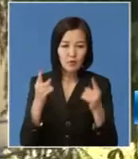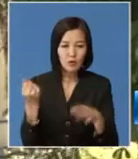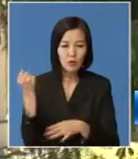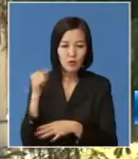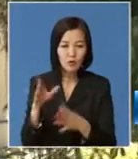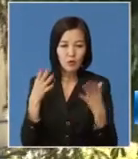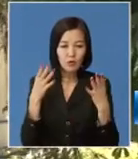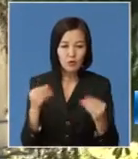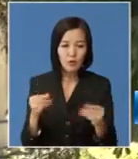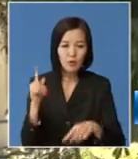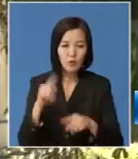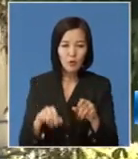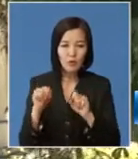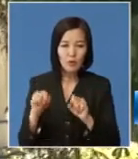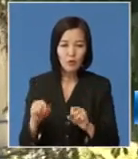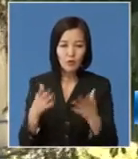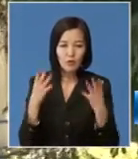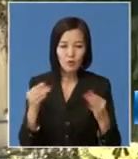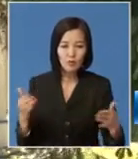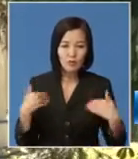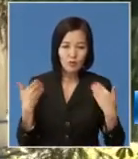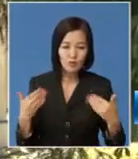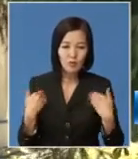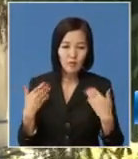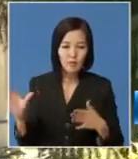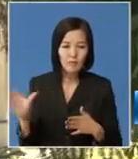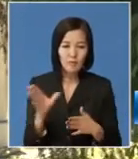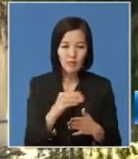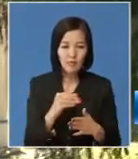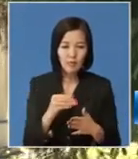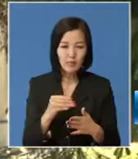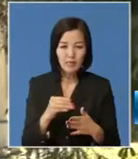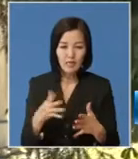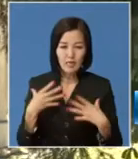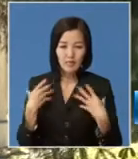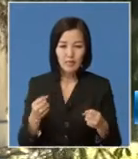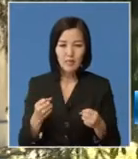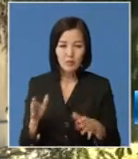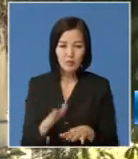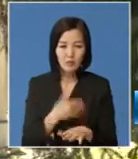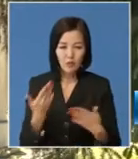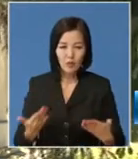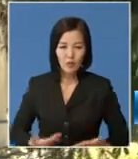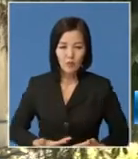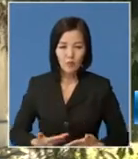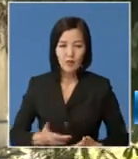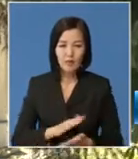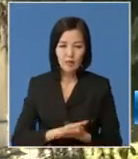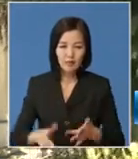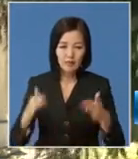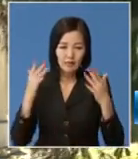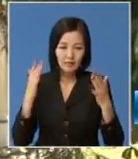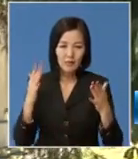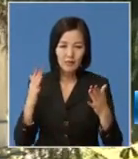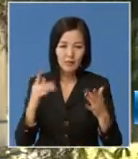мерекесімен және отан қорғаушылар мерекесімен құттықтаймын. Баршаңызға денсаулық, ұзақ өмір, ашық аспан,